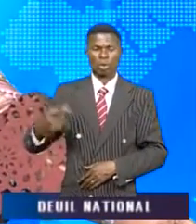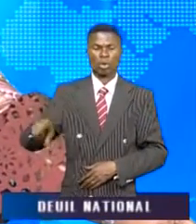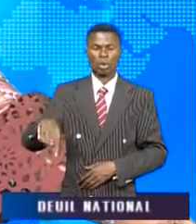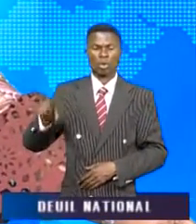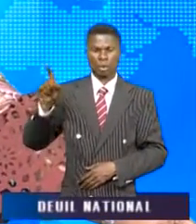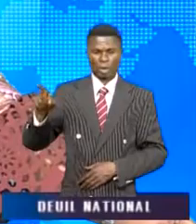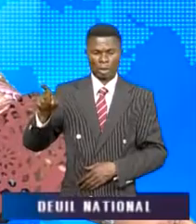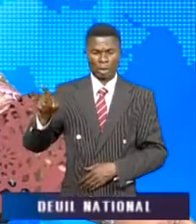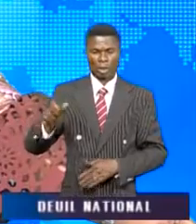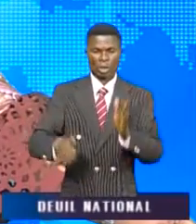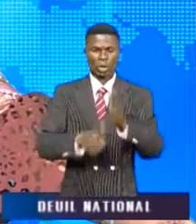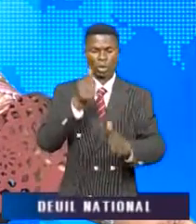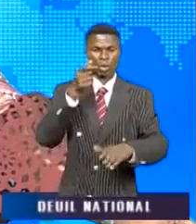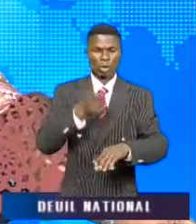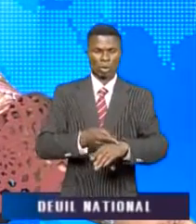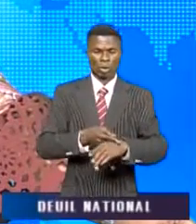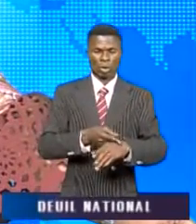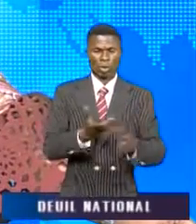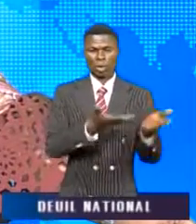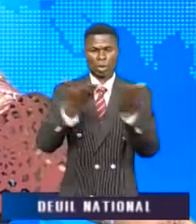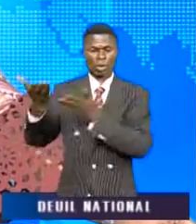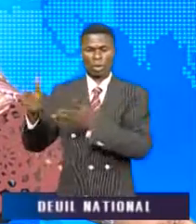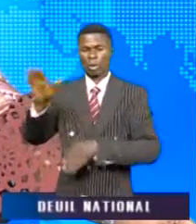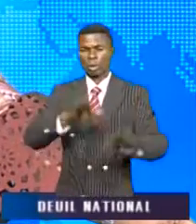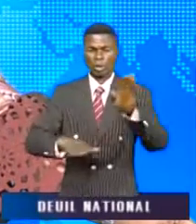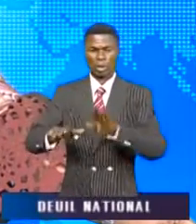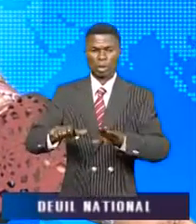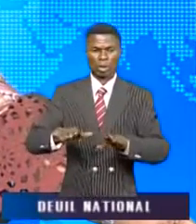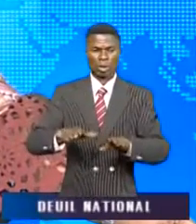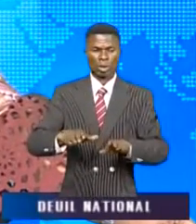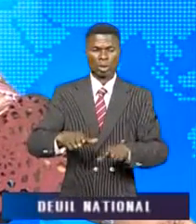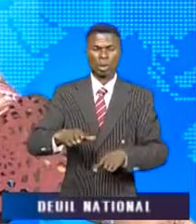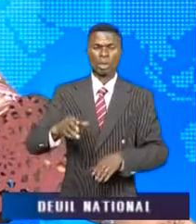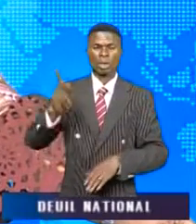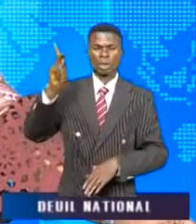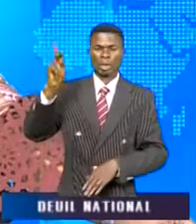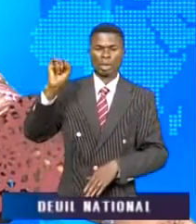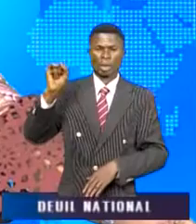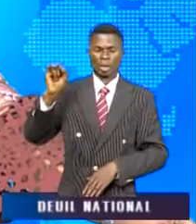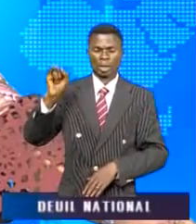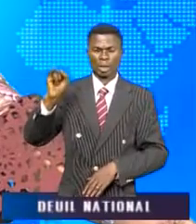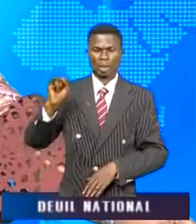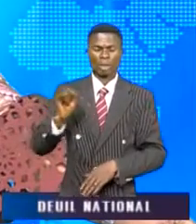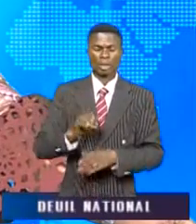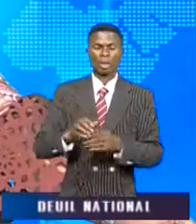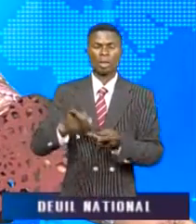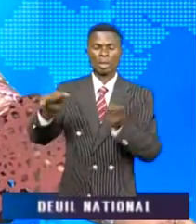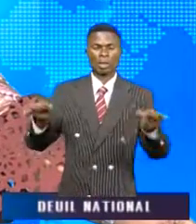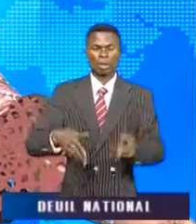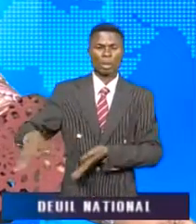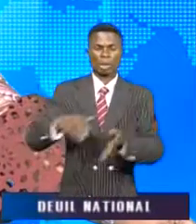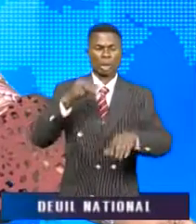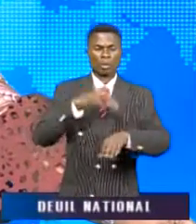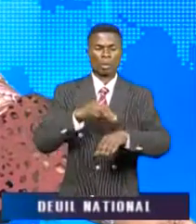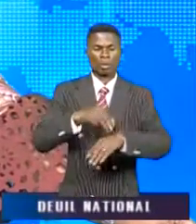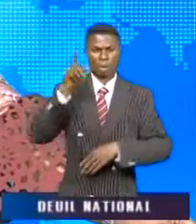Gombe. 11h, départ pour l'inhumation au cimetière Kimberley Memorial Park situé sur la route de